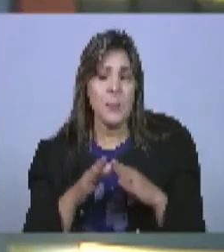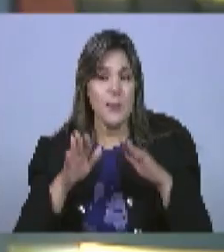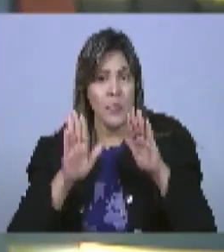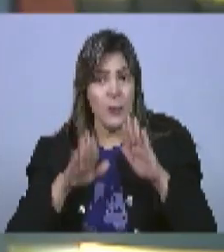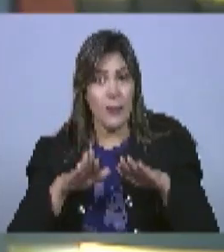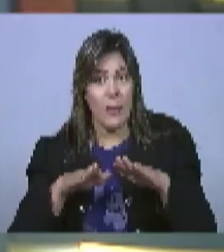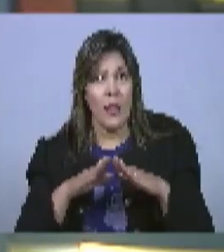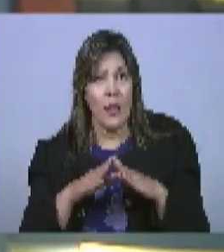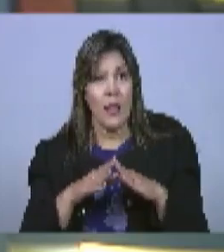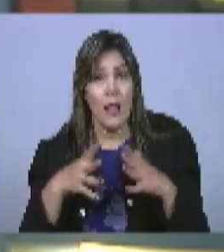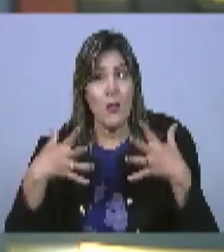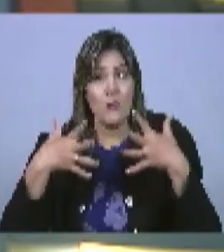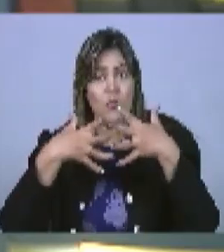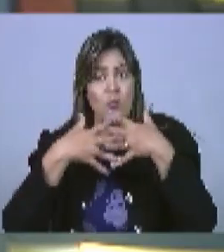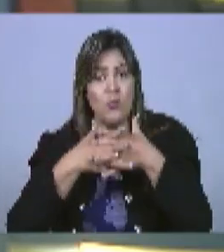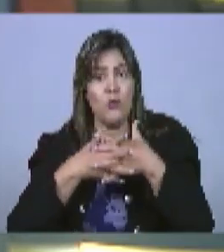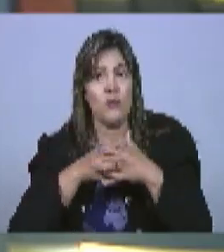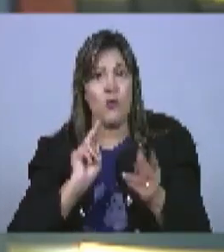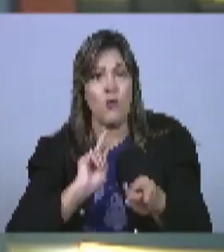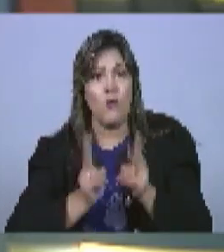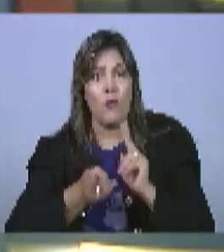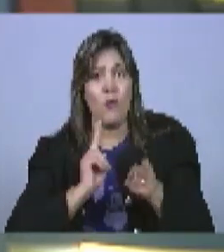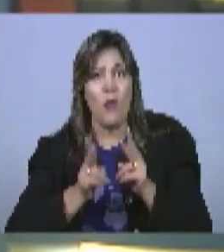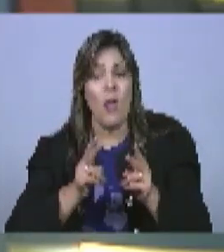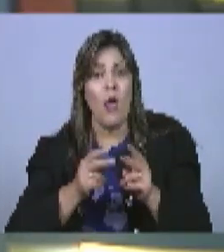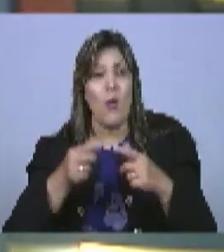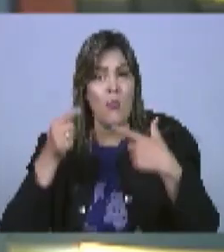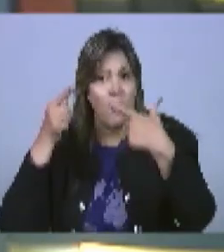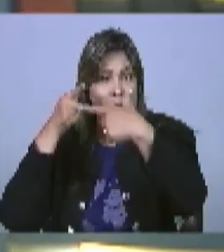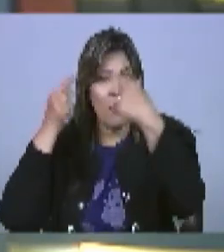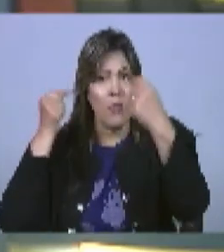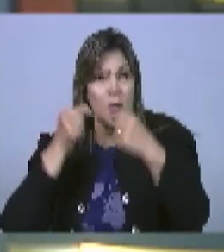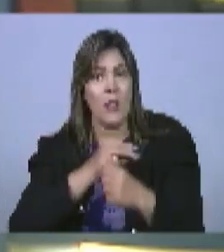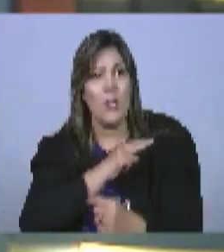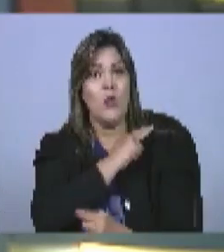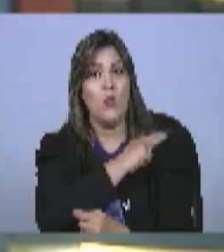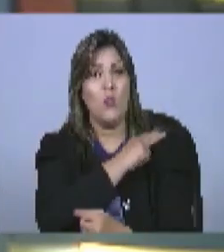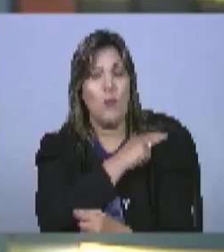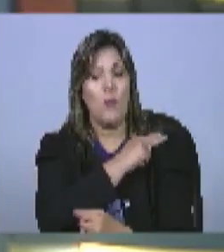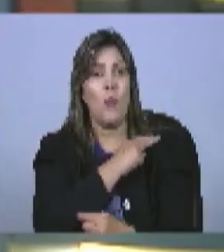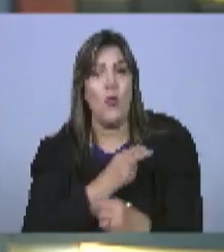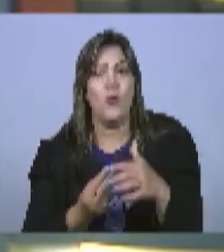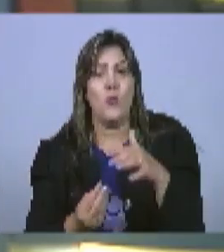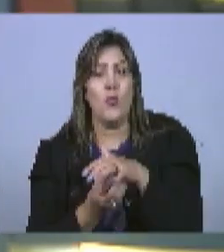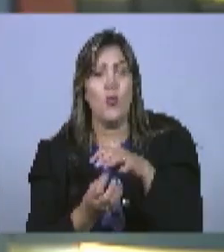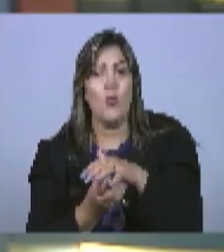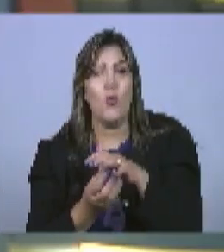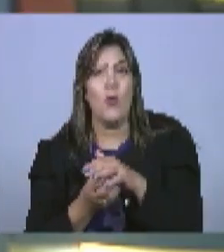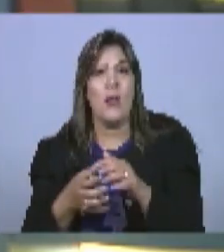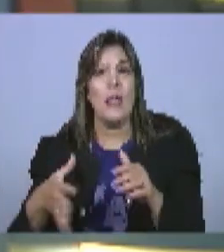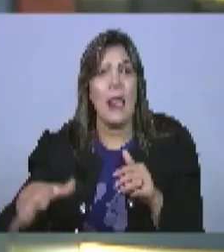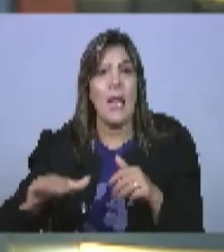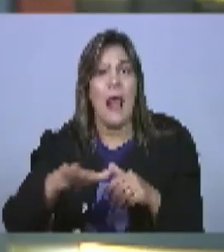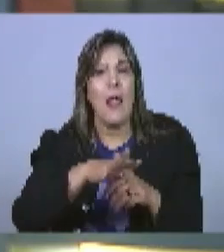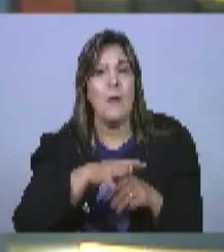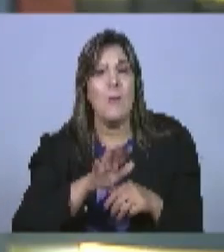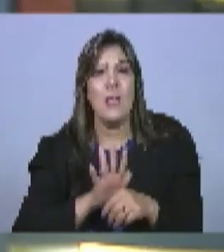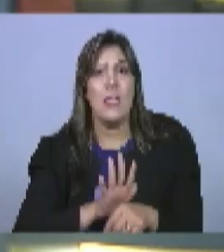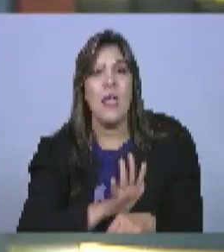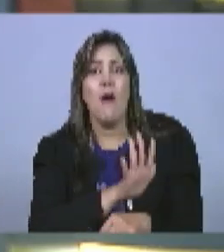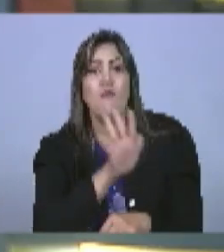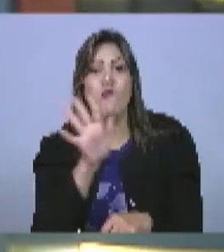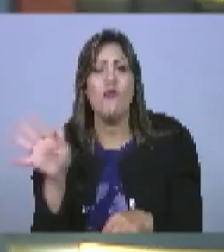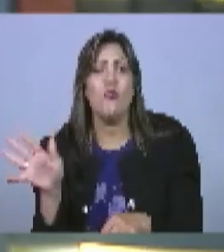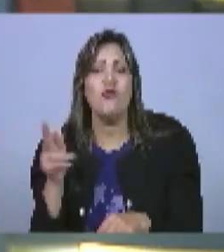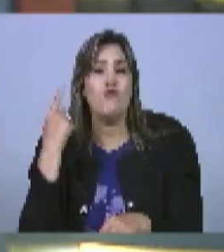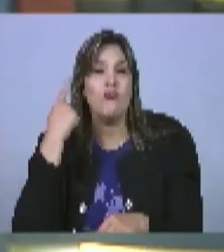خلال المشاركه في حفل لتخريج مجموعه من الضباط من الكليه الحربيه في شرق السودان